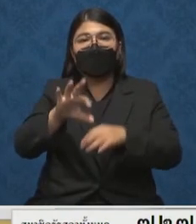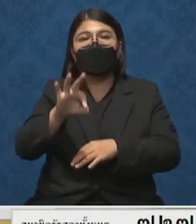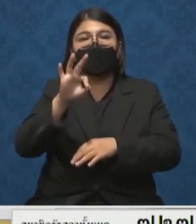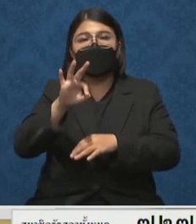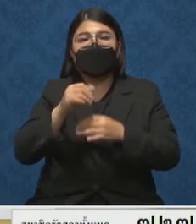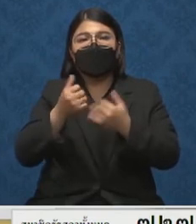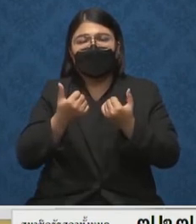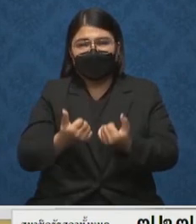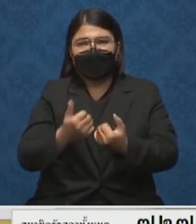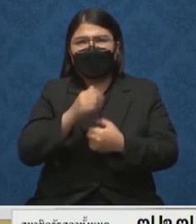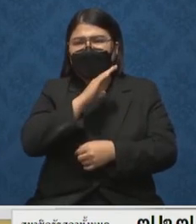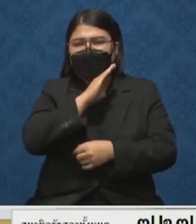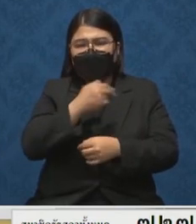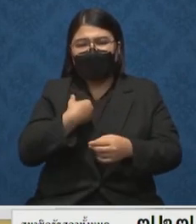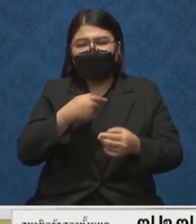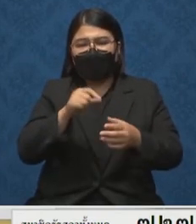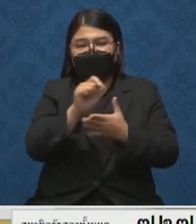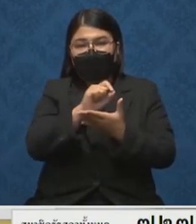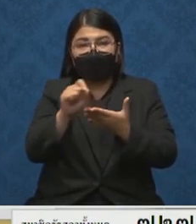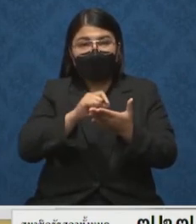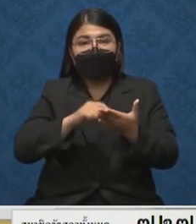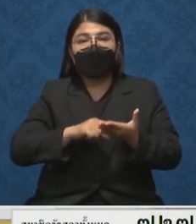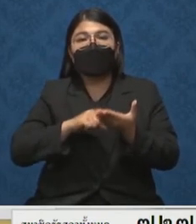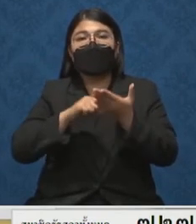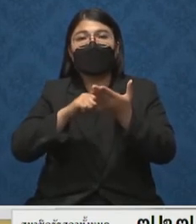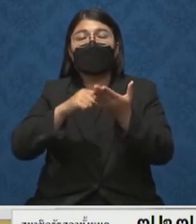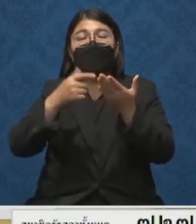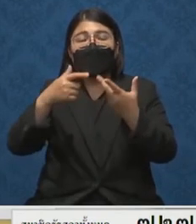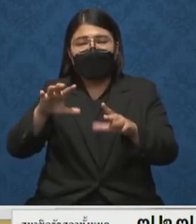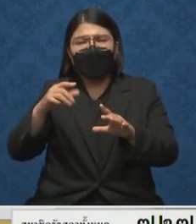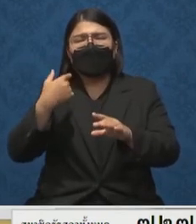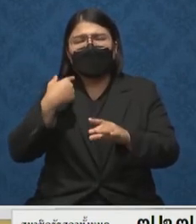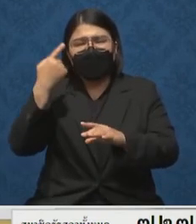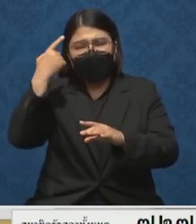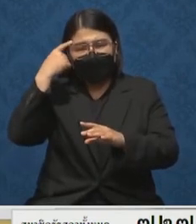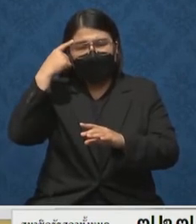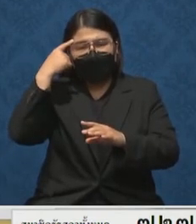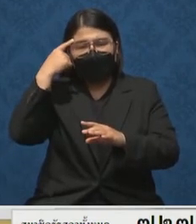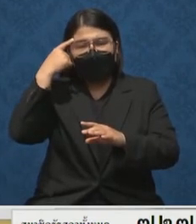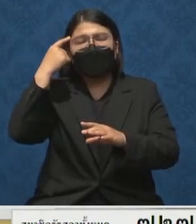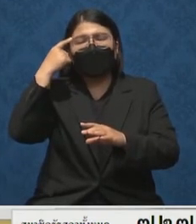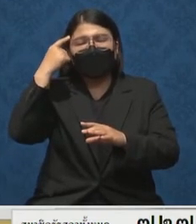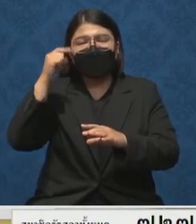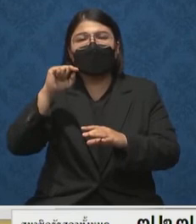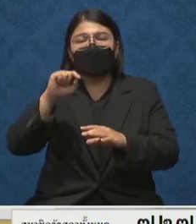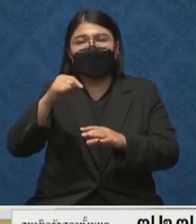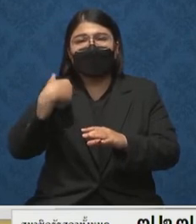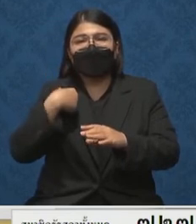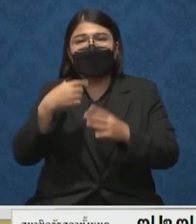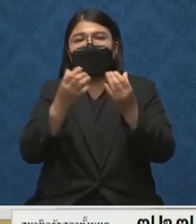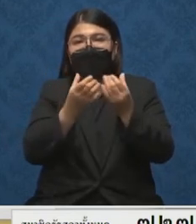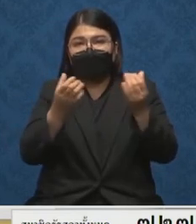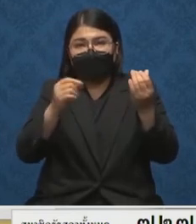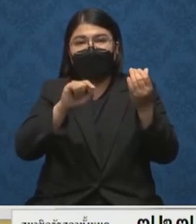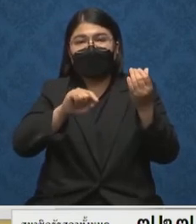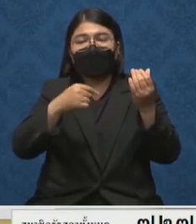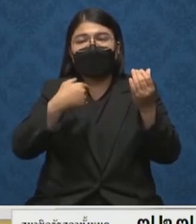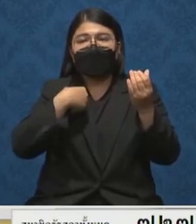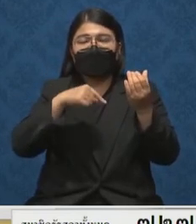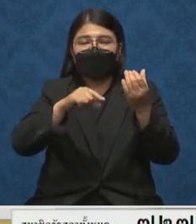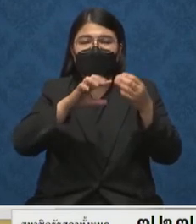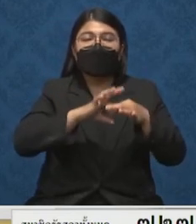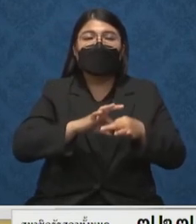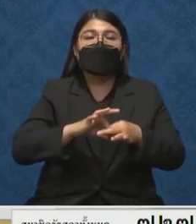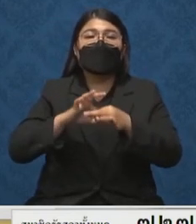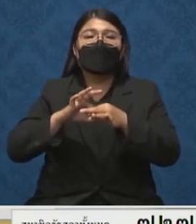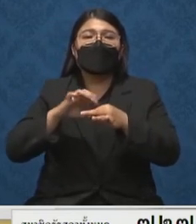ัมนมีการเสนอ acabaเมอ เป็การตอบโจชน นะทานูนควรมัยัทธุคล้องก